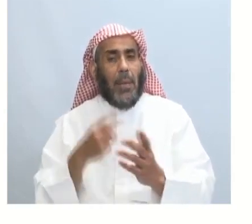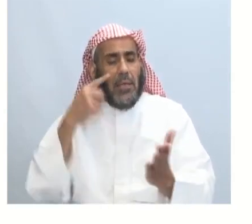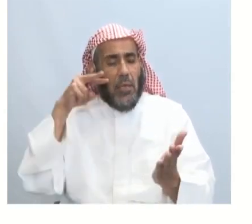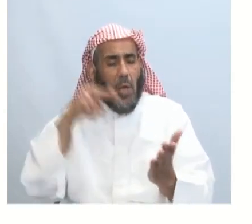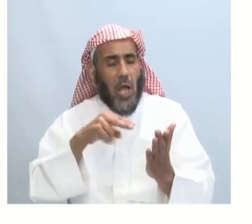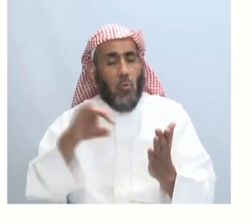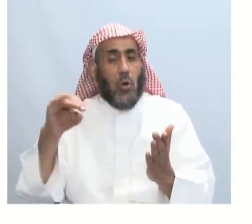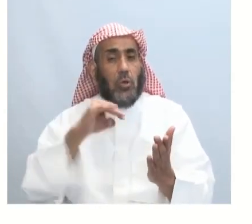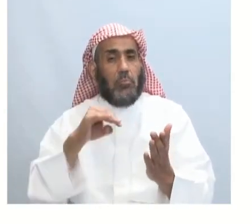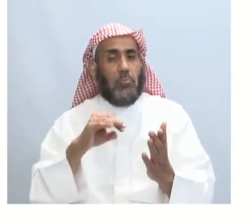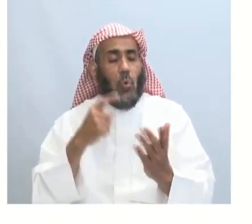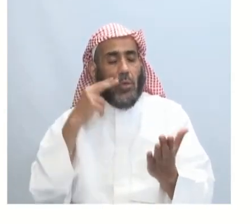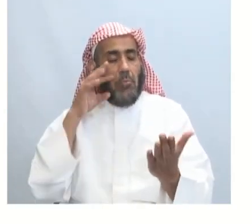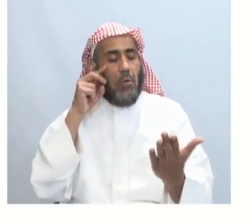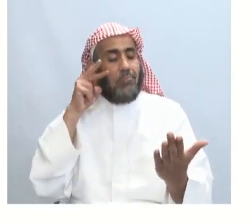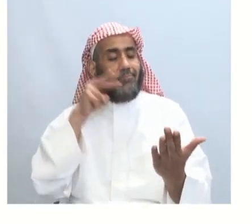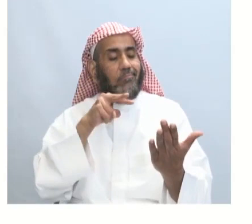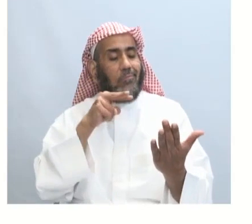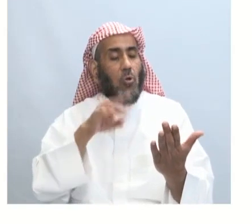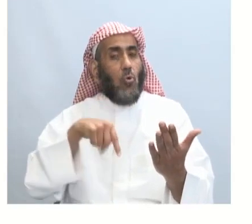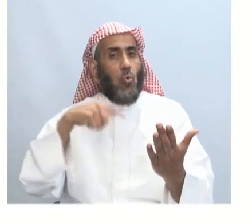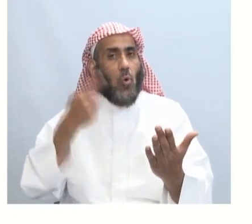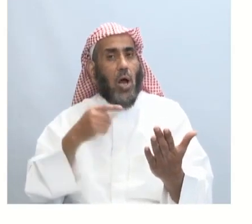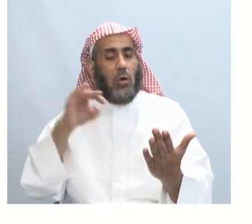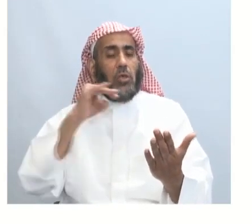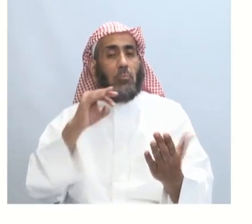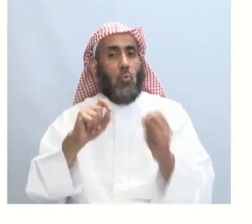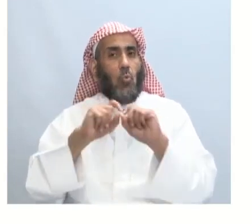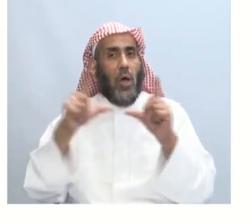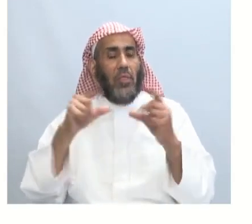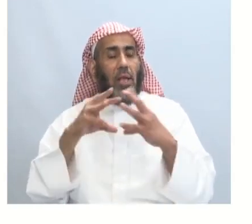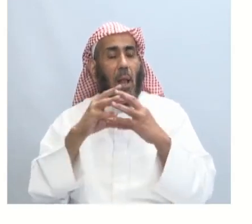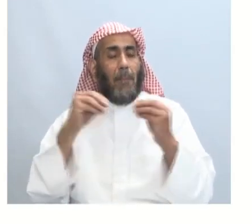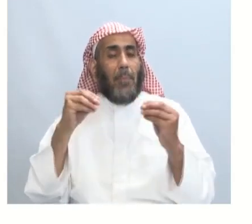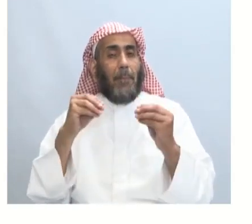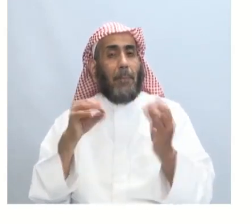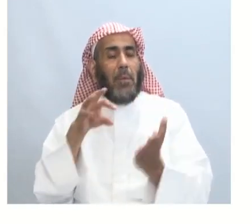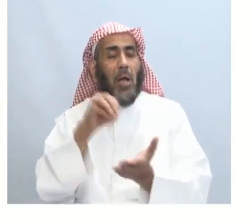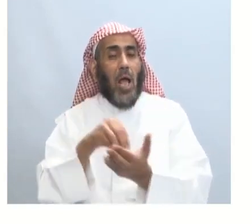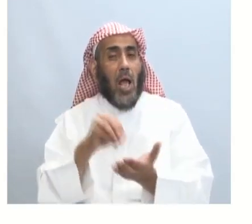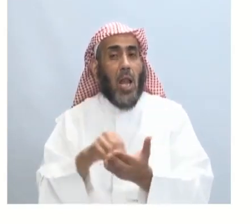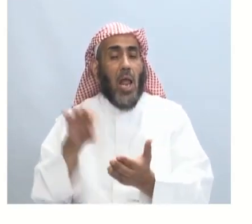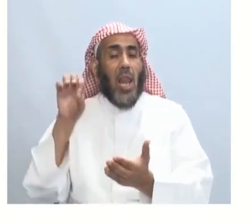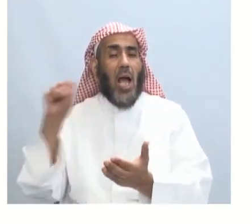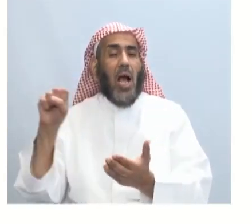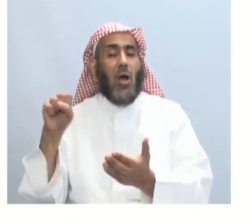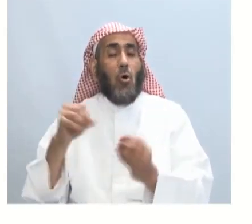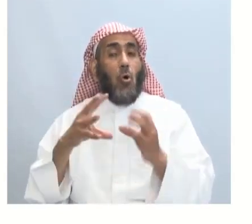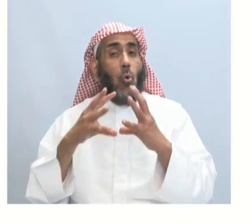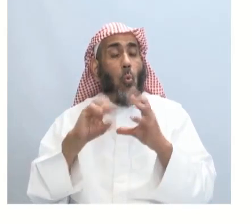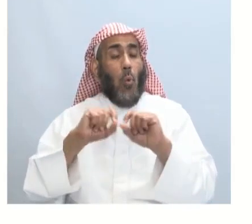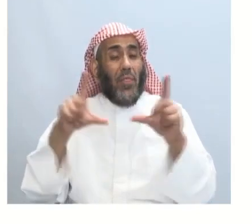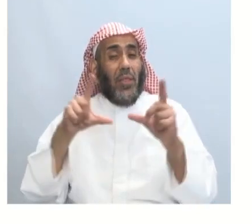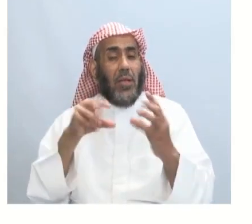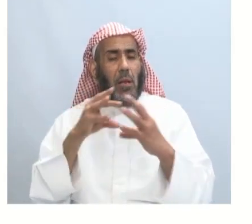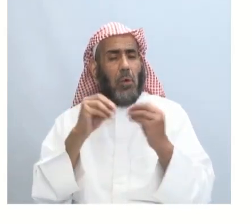واجيب اتمعن واجيب هنا وضح المقصود بمحل الحق وضح المقصود